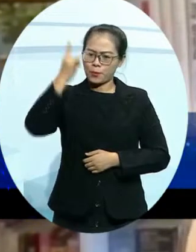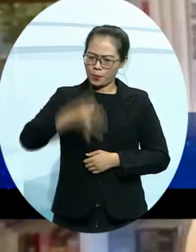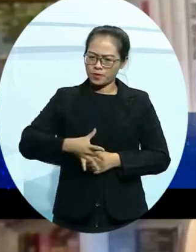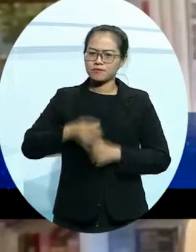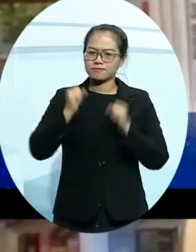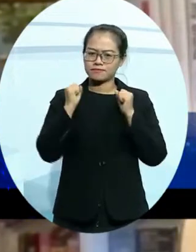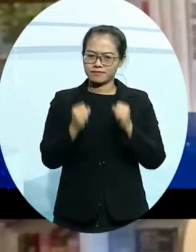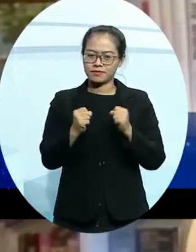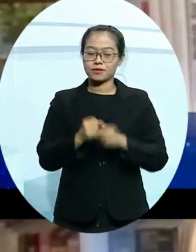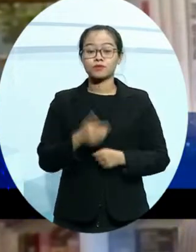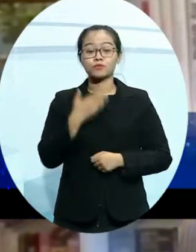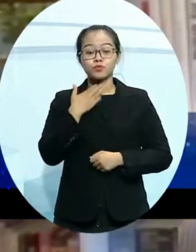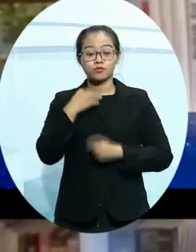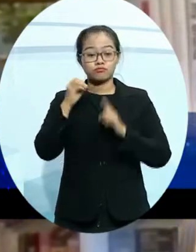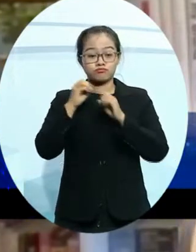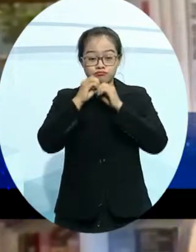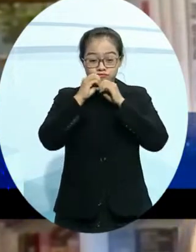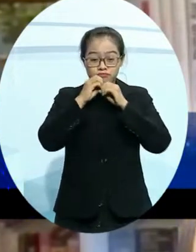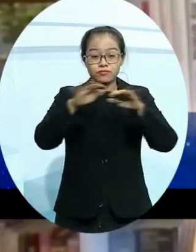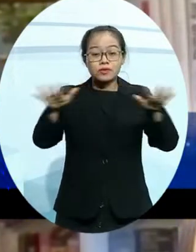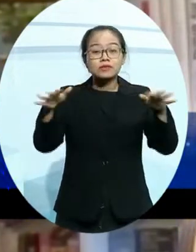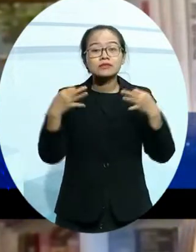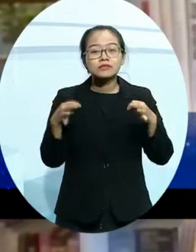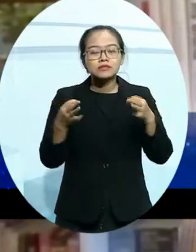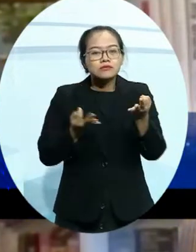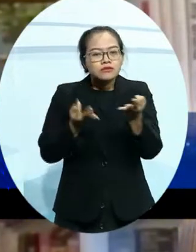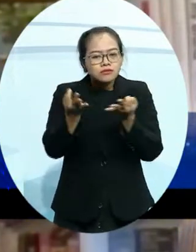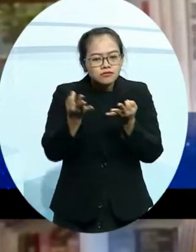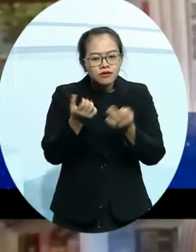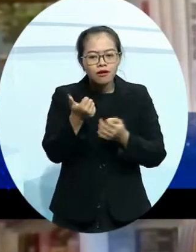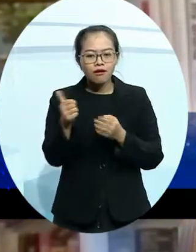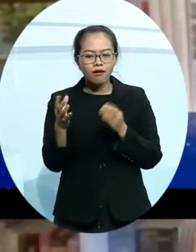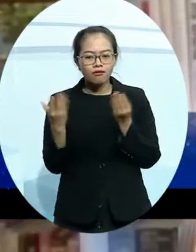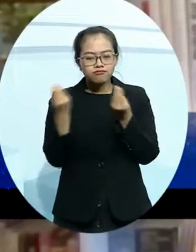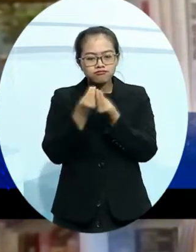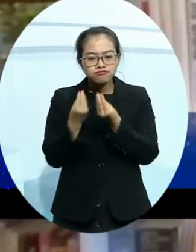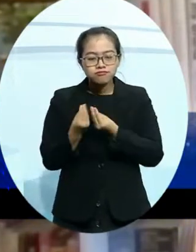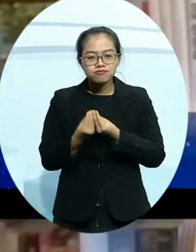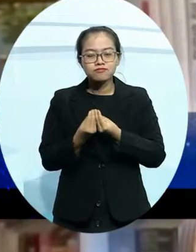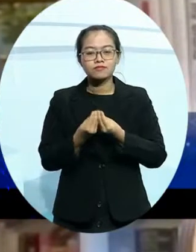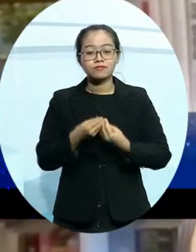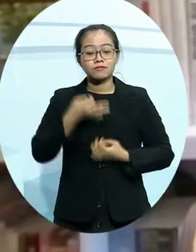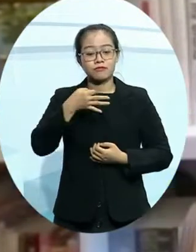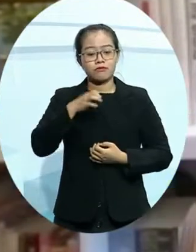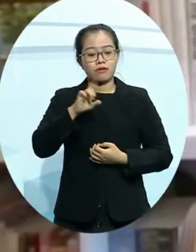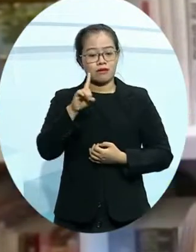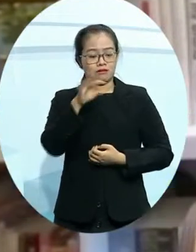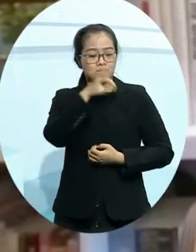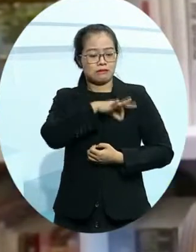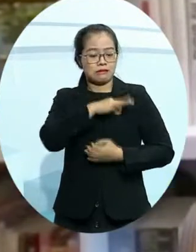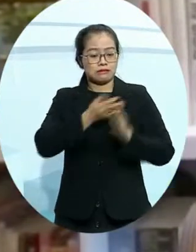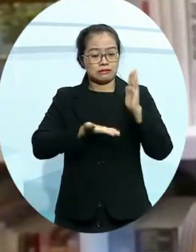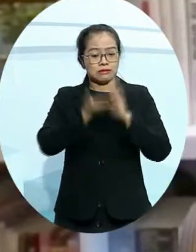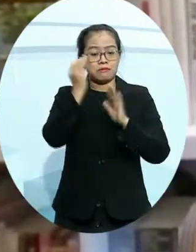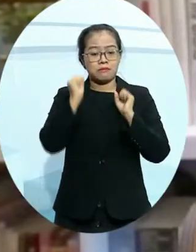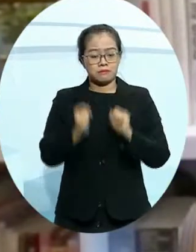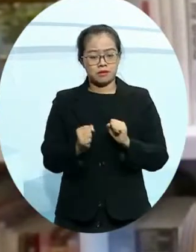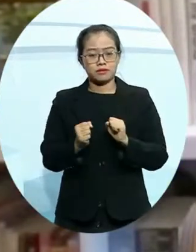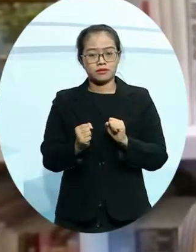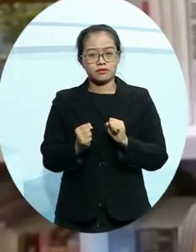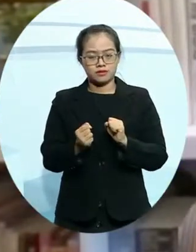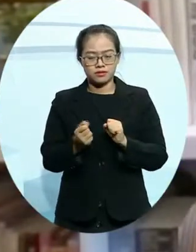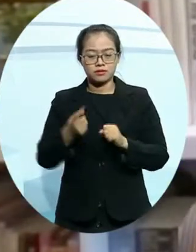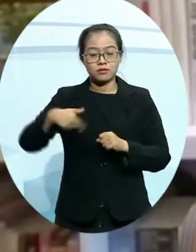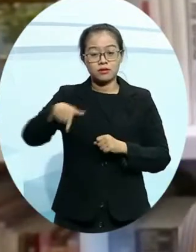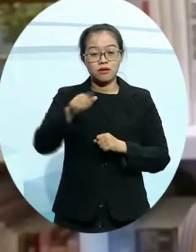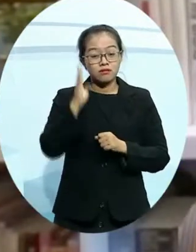và họ muốn gửi một thông điệp mạnh mẽ đến thị trường và các nhà đầu tư. Tôi cho rằng việc Fed tăng lãi suất mạnh vào thời điểm này sẽ cho phép họ kiểm soát được